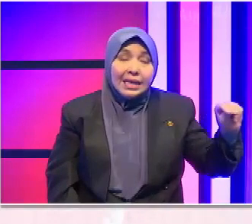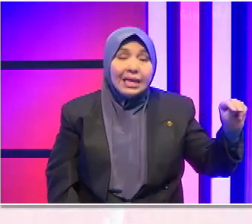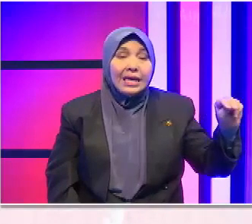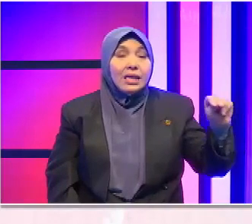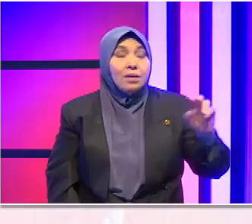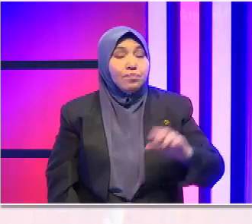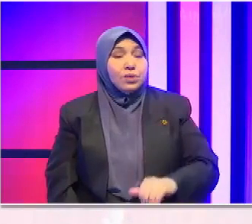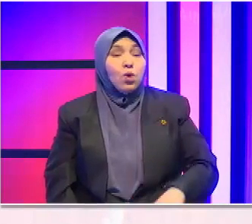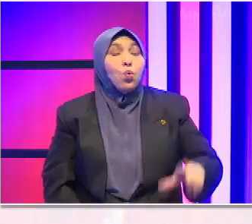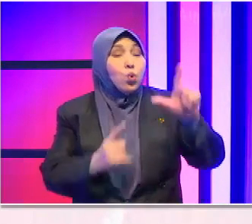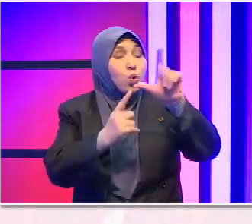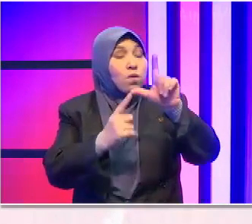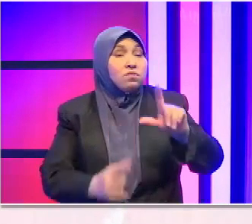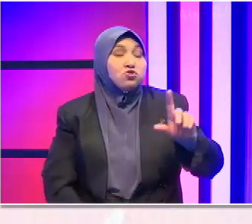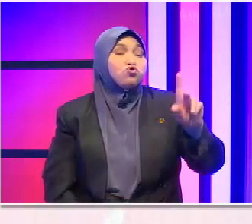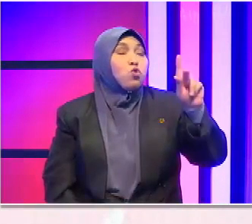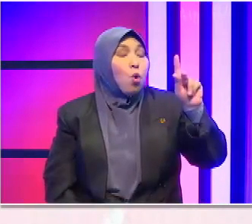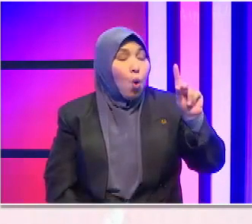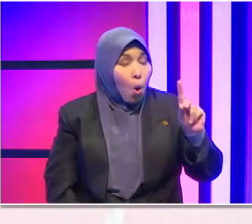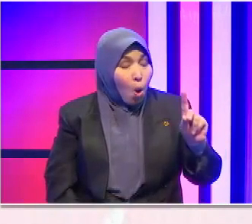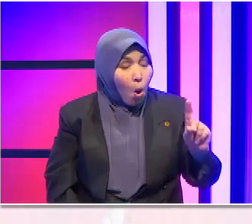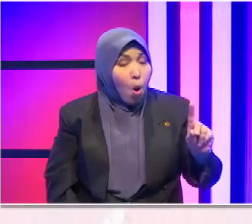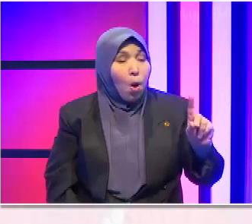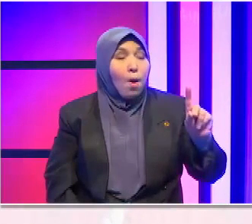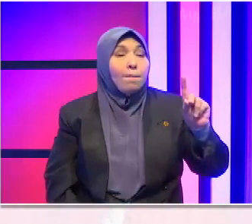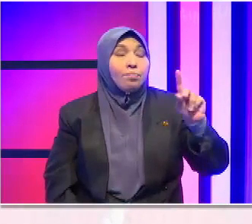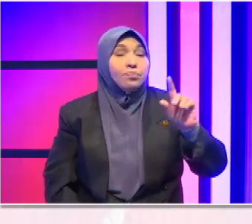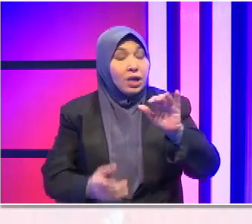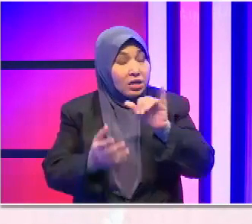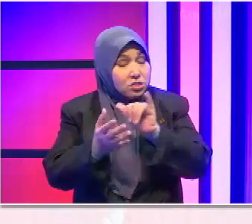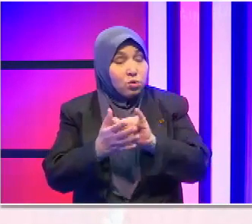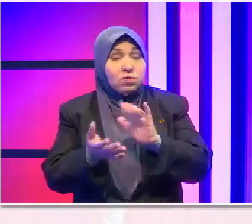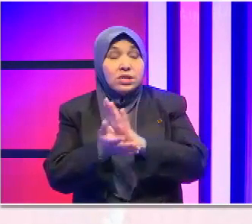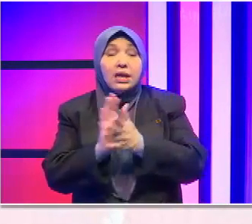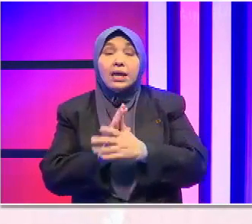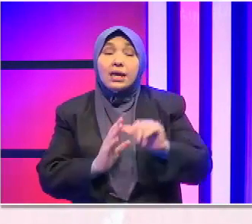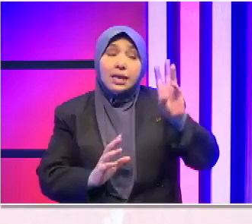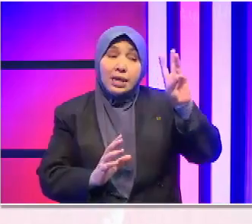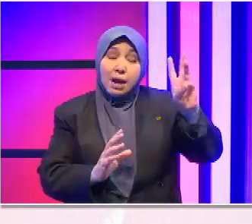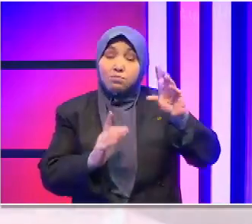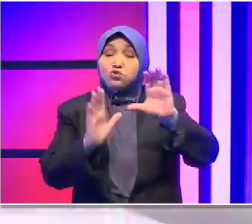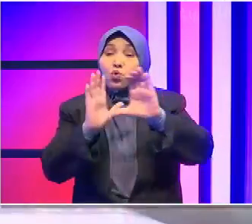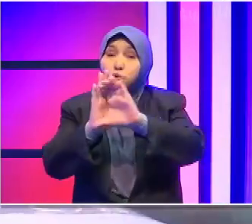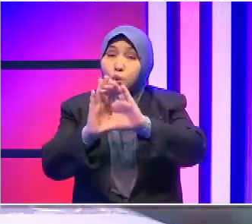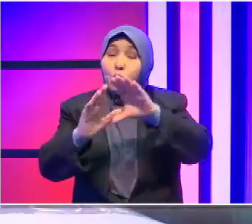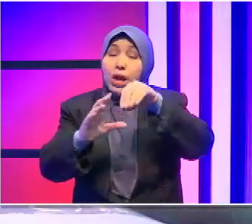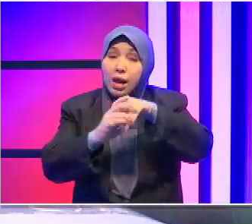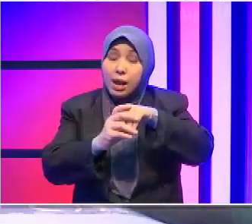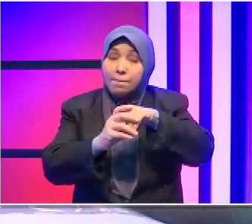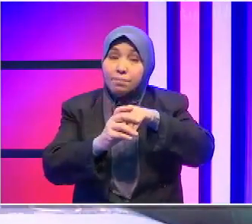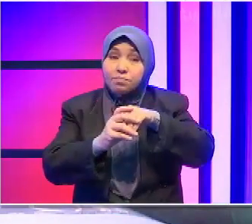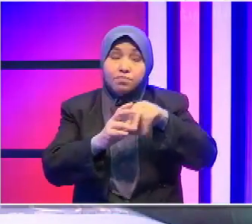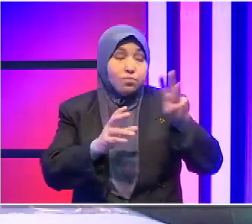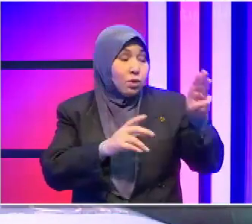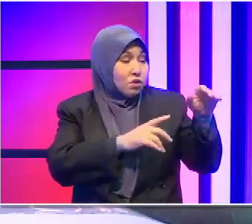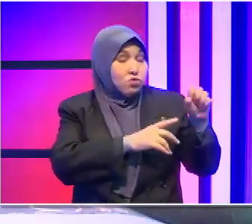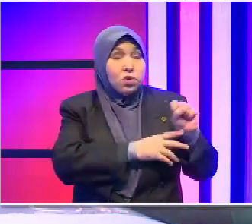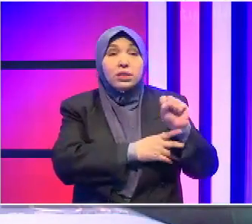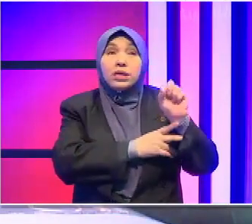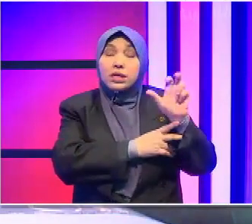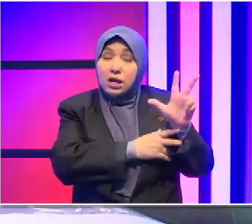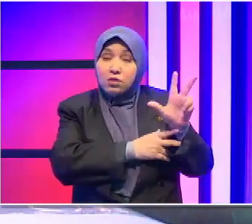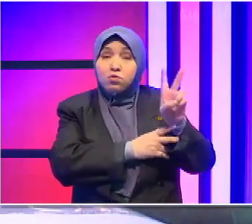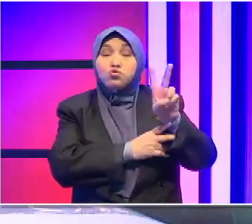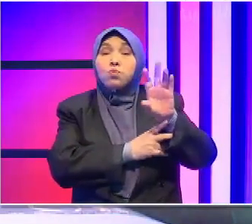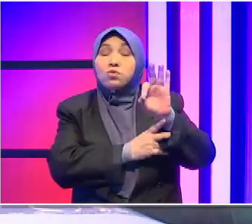Yin huruf Allah Subhana di itu ad6 contoh dalam halaman yang ketiga